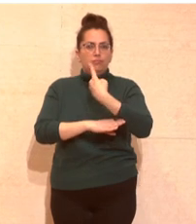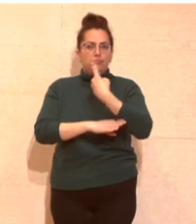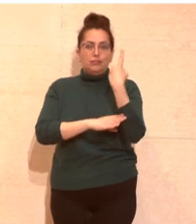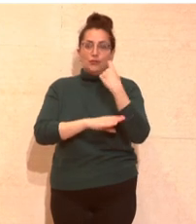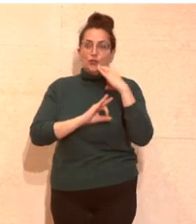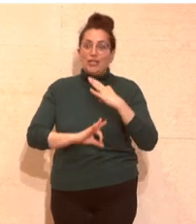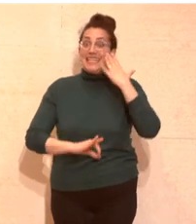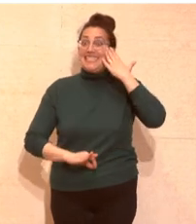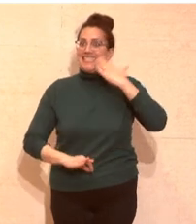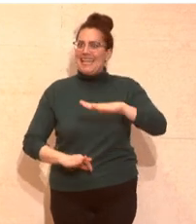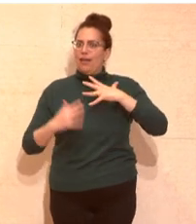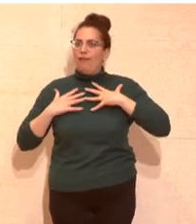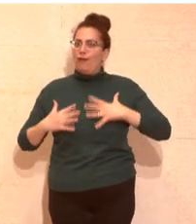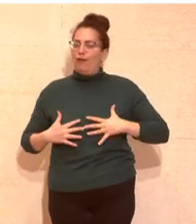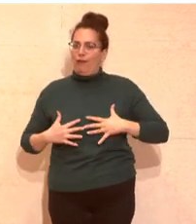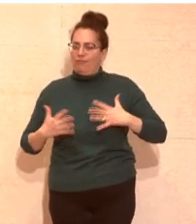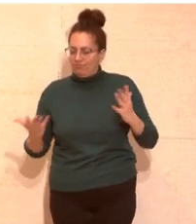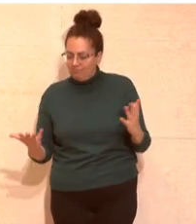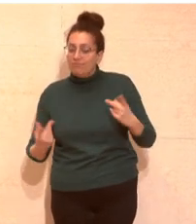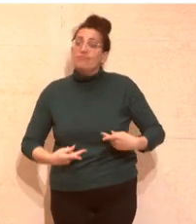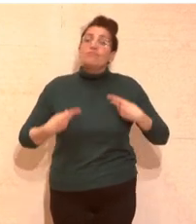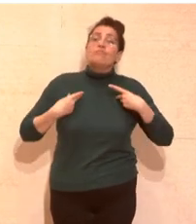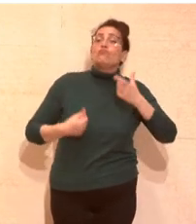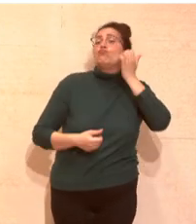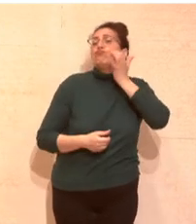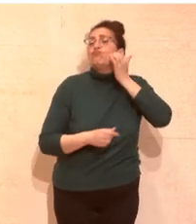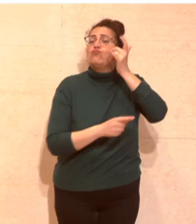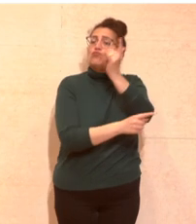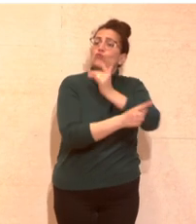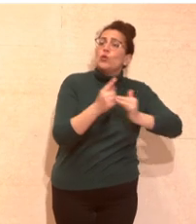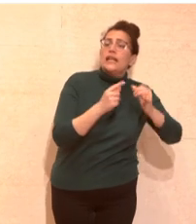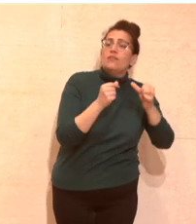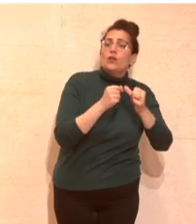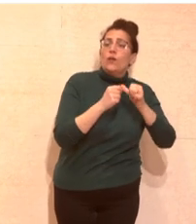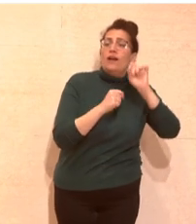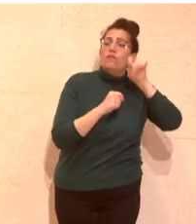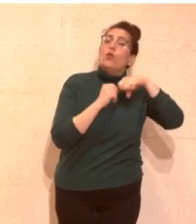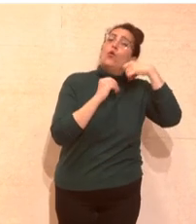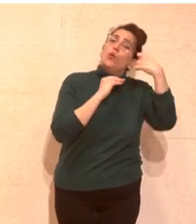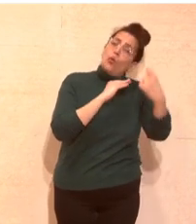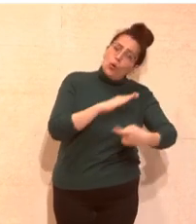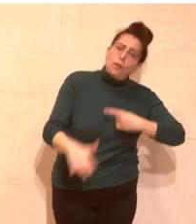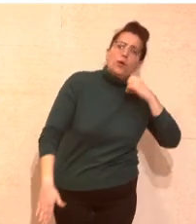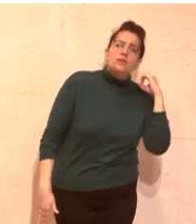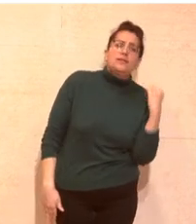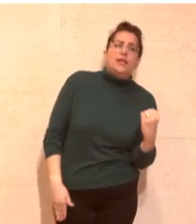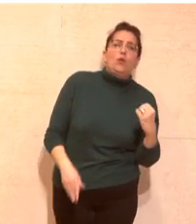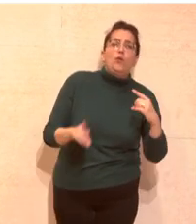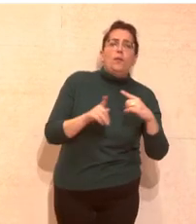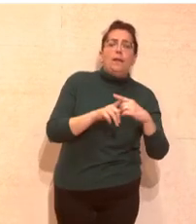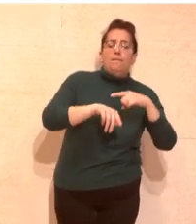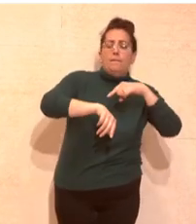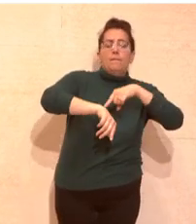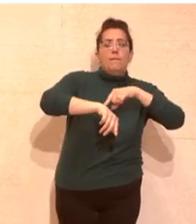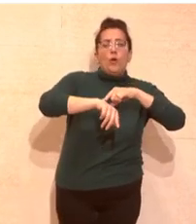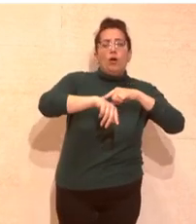pour vivre dans notre vie sociale de tous les jours, il fallait une remise à l'heure de ces horloges tous les jours. Et là, comment